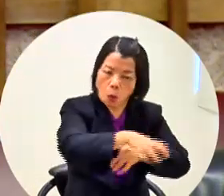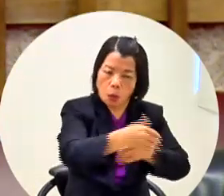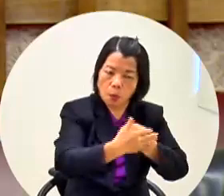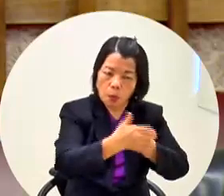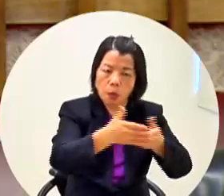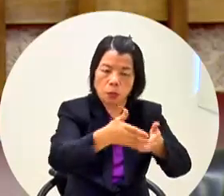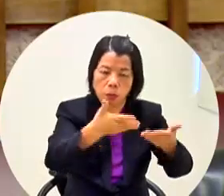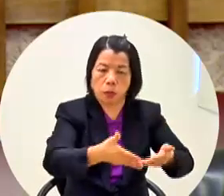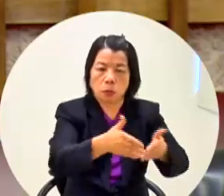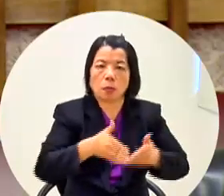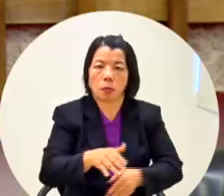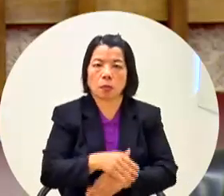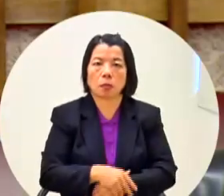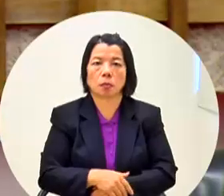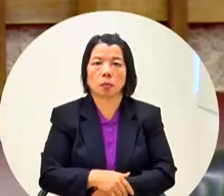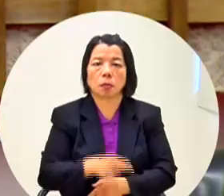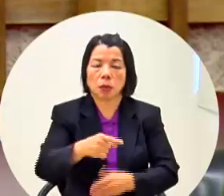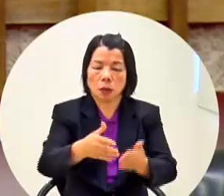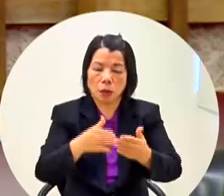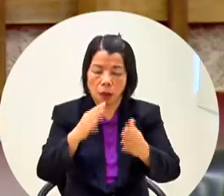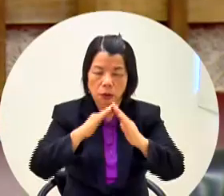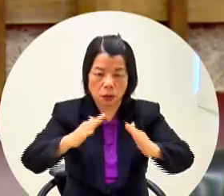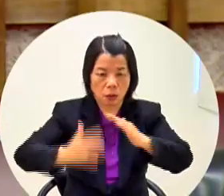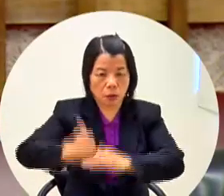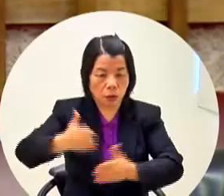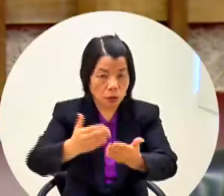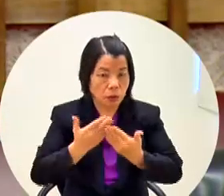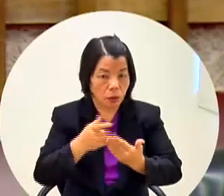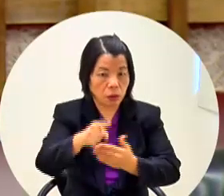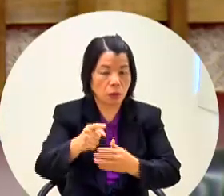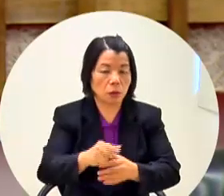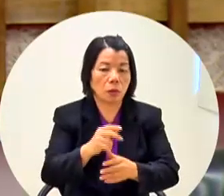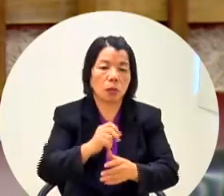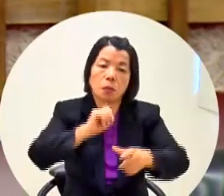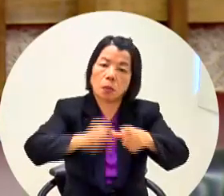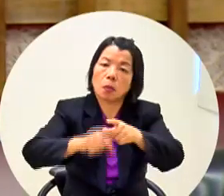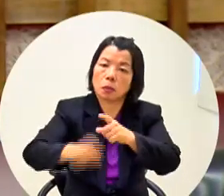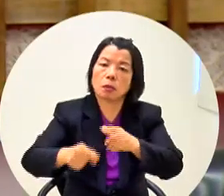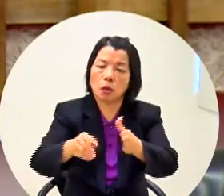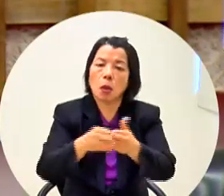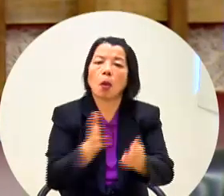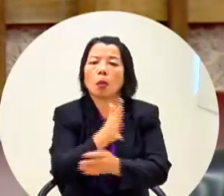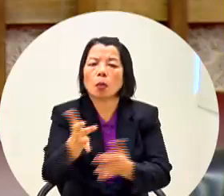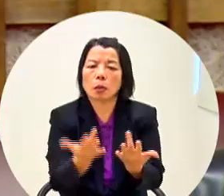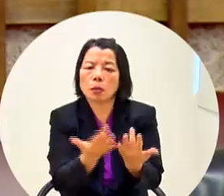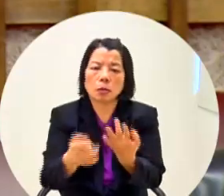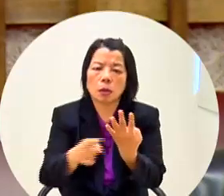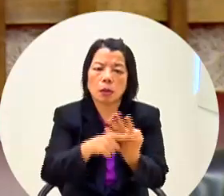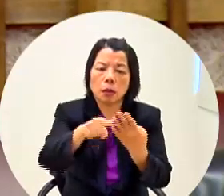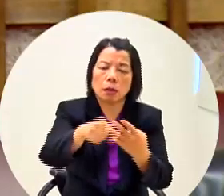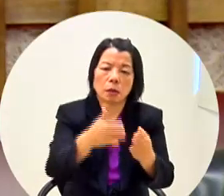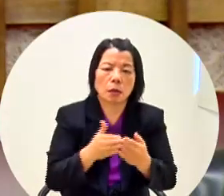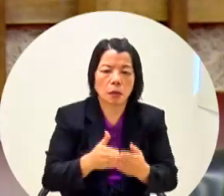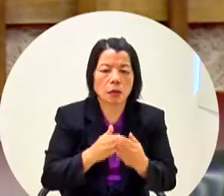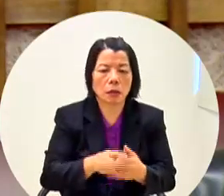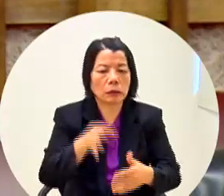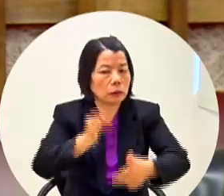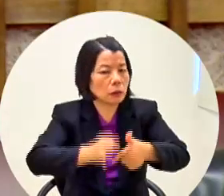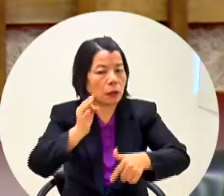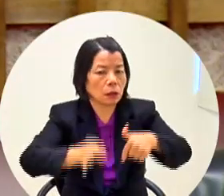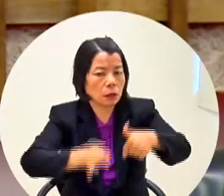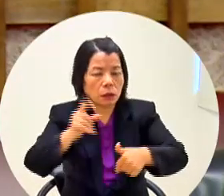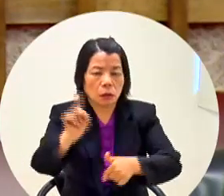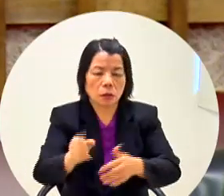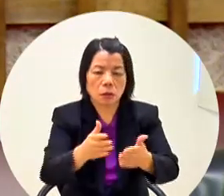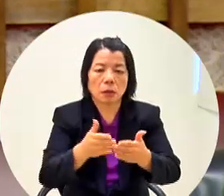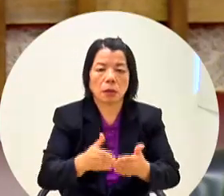市长。在接受这个厂商来的时候，问问他的产业特性、附加价值、他的环境负担到底多